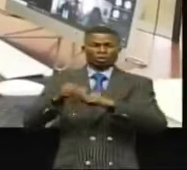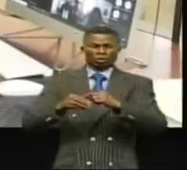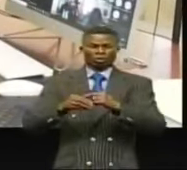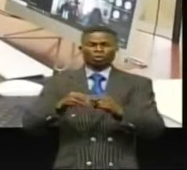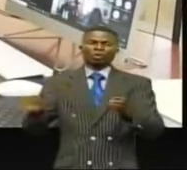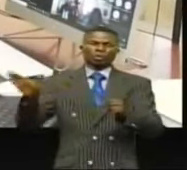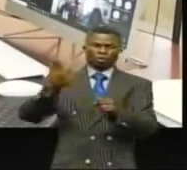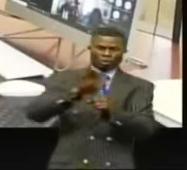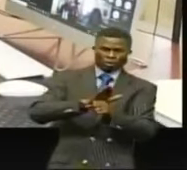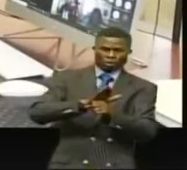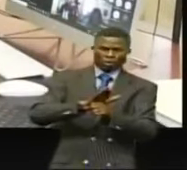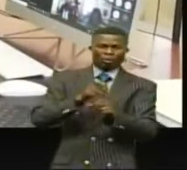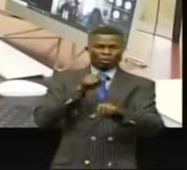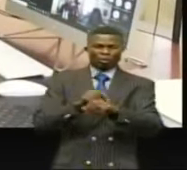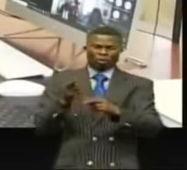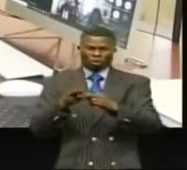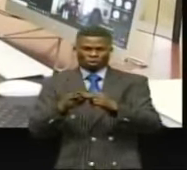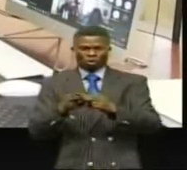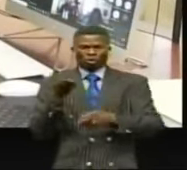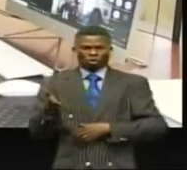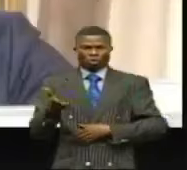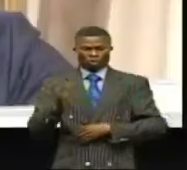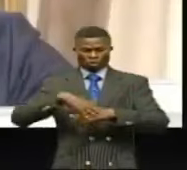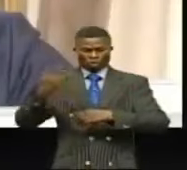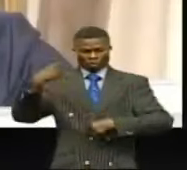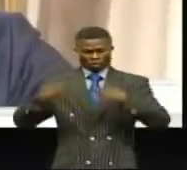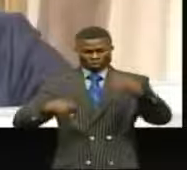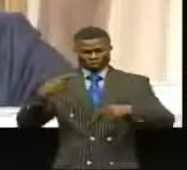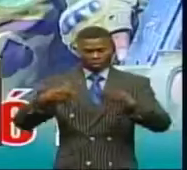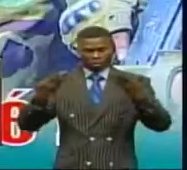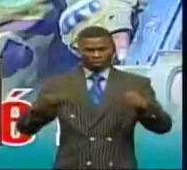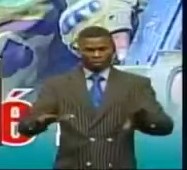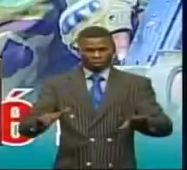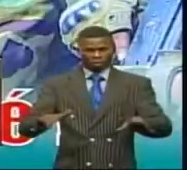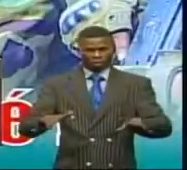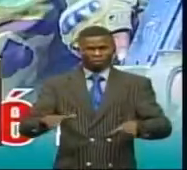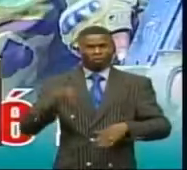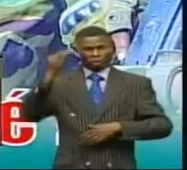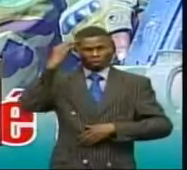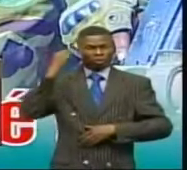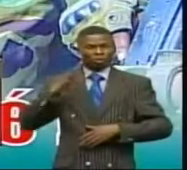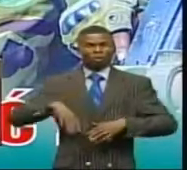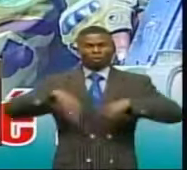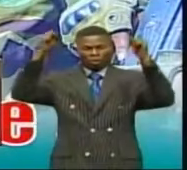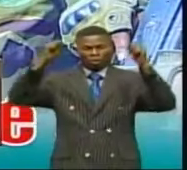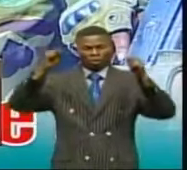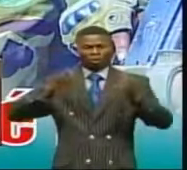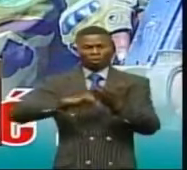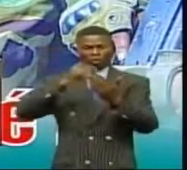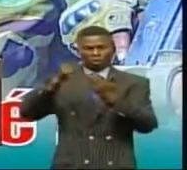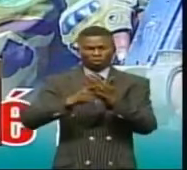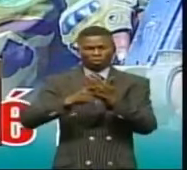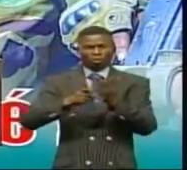financement temporaire de l'État. Après débat et délibération, le Conseil a adopté ce projet de